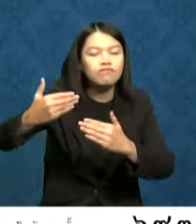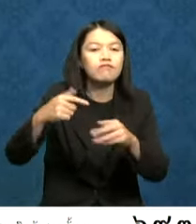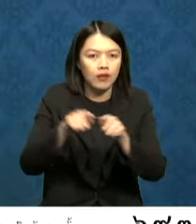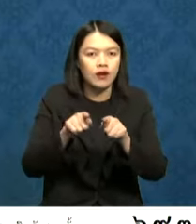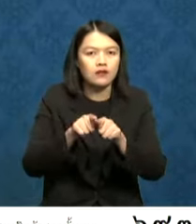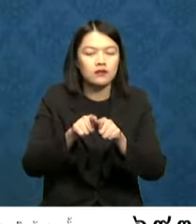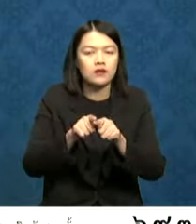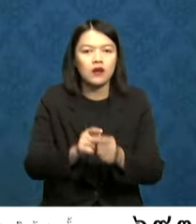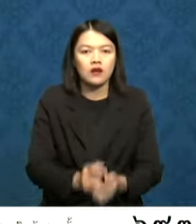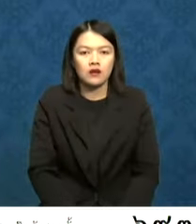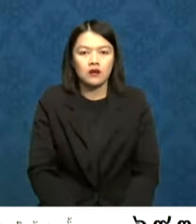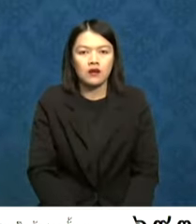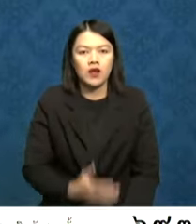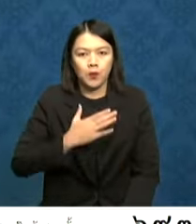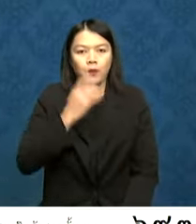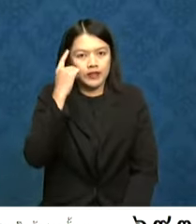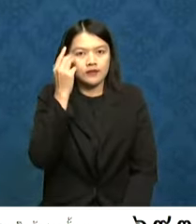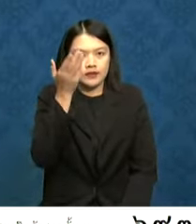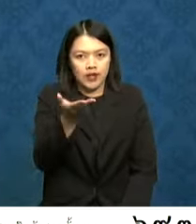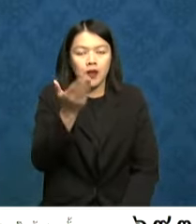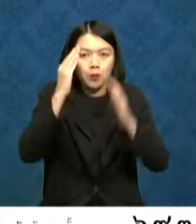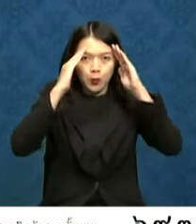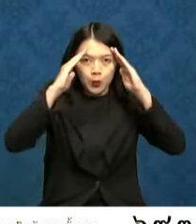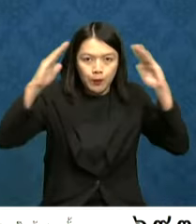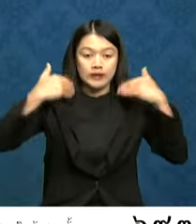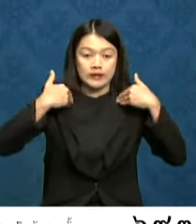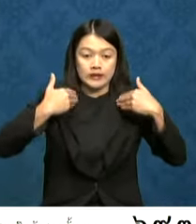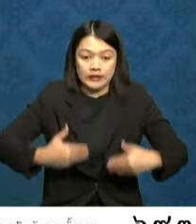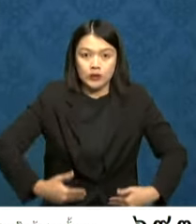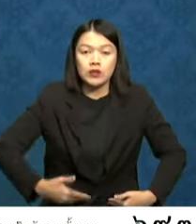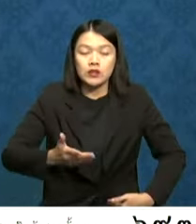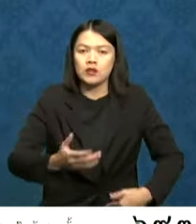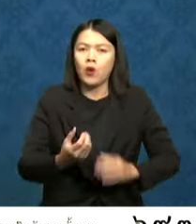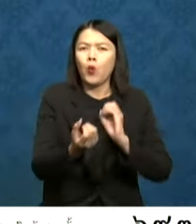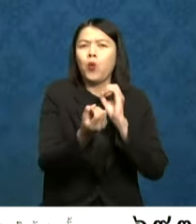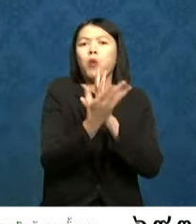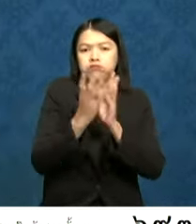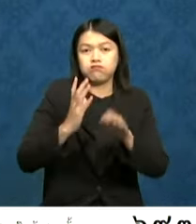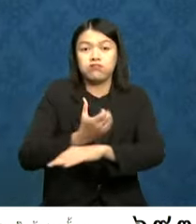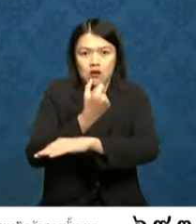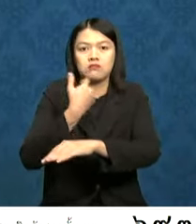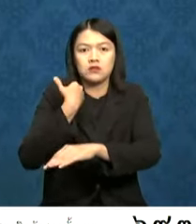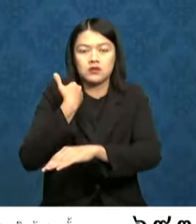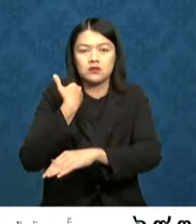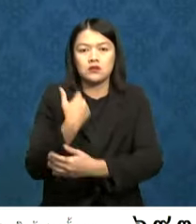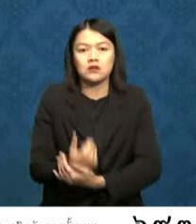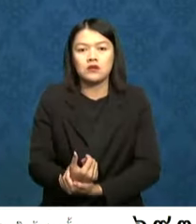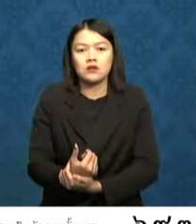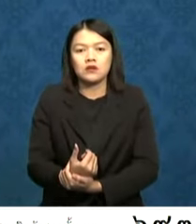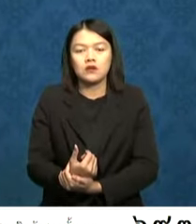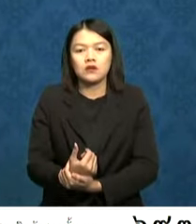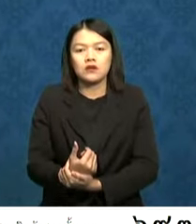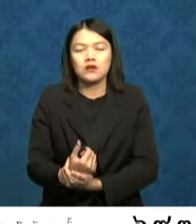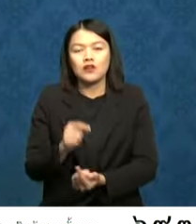จะพูดให้แฟร์ครับผมคิดว่าท่านผ่านประสบการณ์ในชีวิตที่ท่านได้รับผลกระทบทางการเมืองโดยเฉพาะอย่างยิ่งในรั้ว